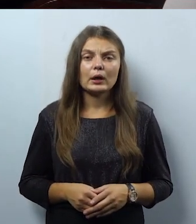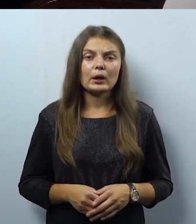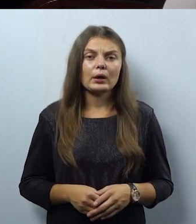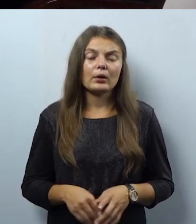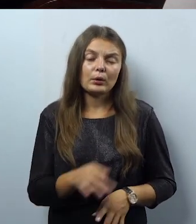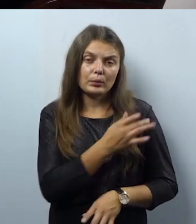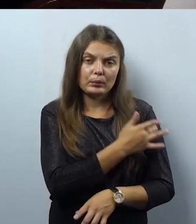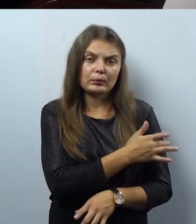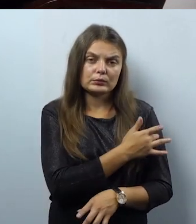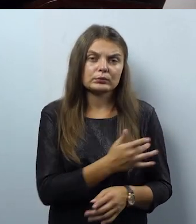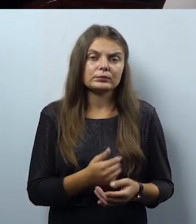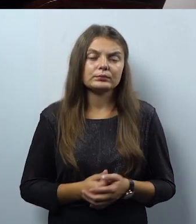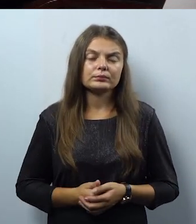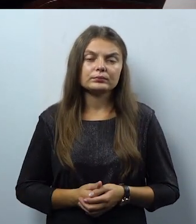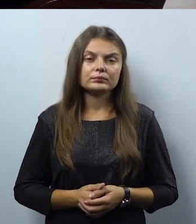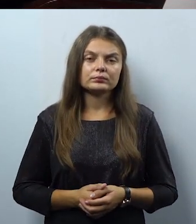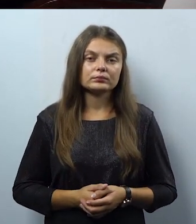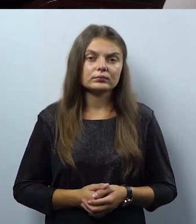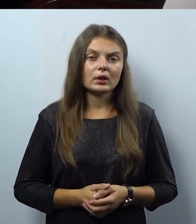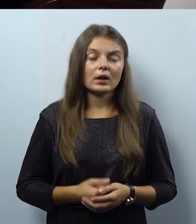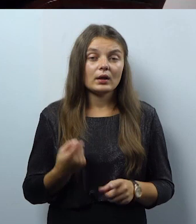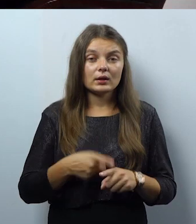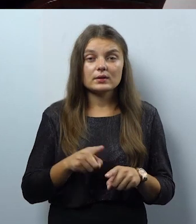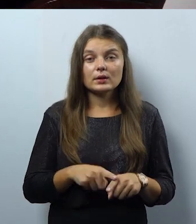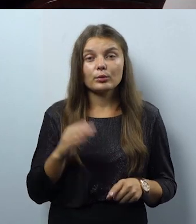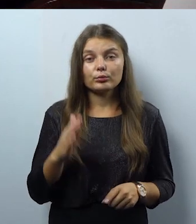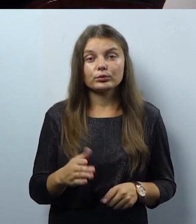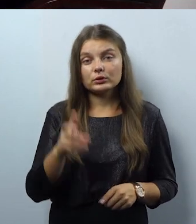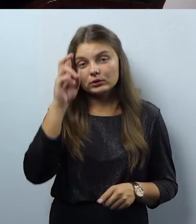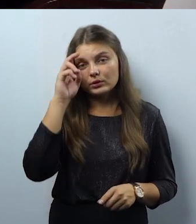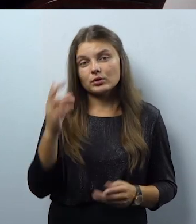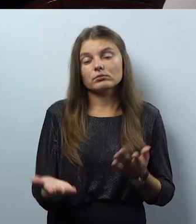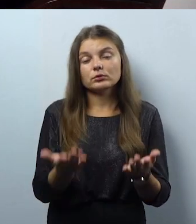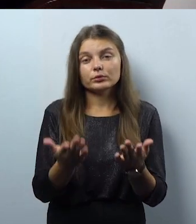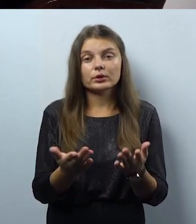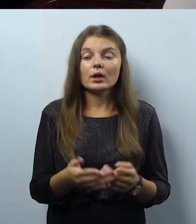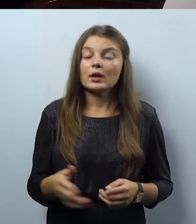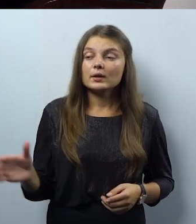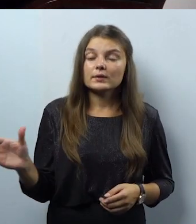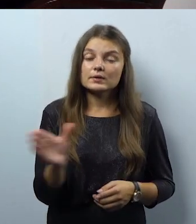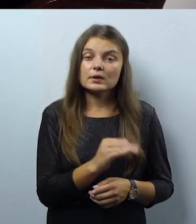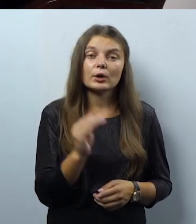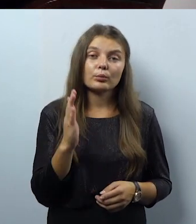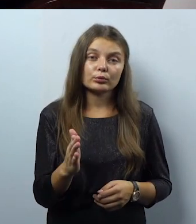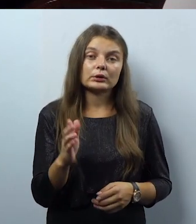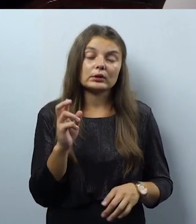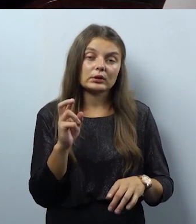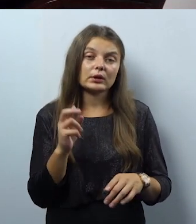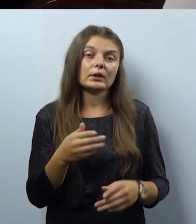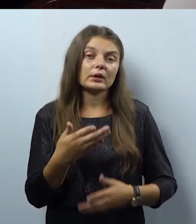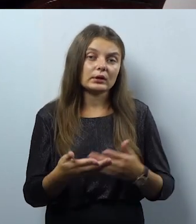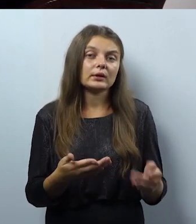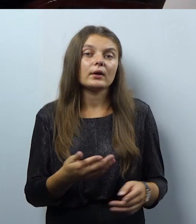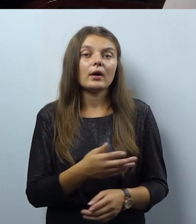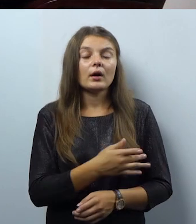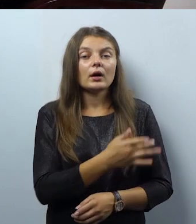що ймовірніше всього дійсно буде йти на державному рівні закупка НЕО-графів, комп'ютерних томографів, і це все буде йти на опорні лікарні, тому